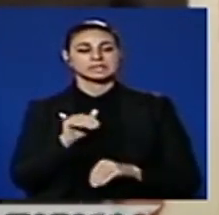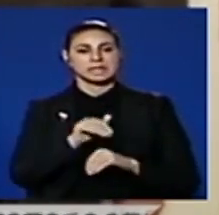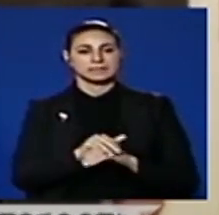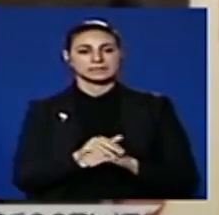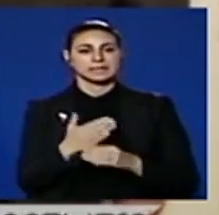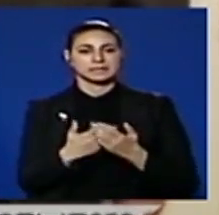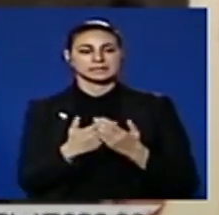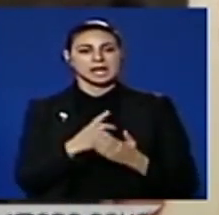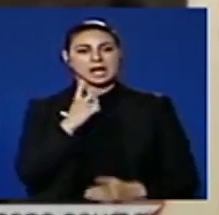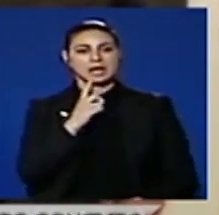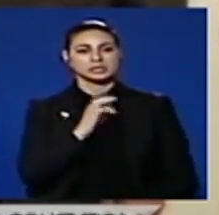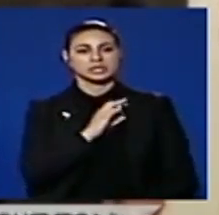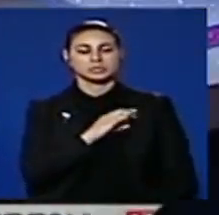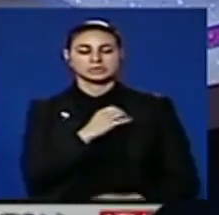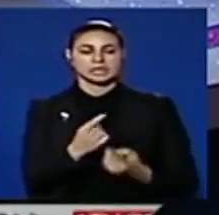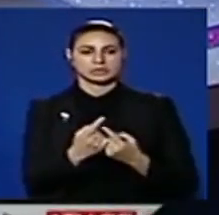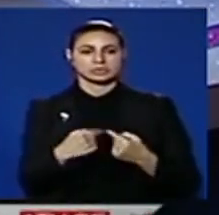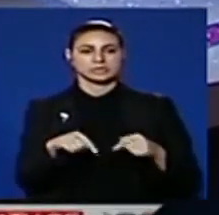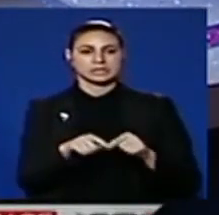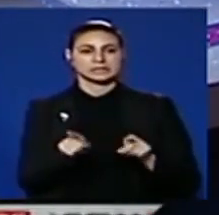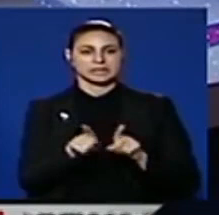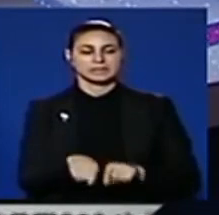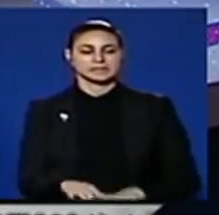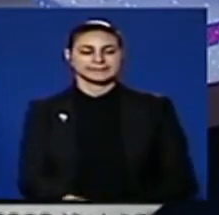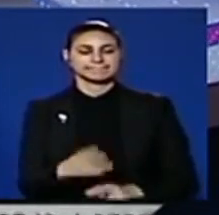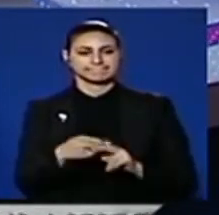მათ შორის ახალგაზრდა იურისტთა ასოციაციამაც.